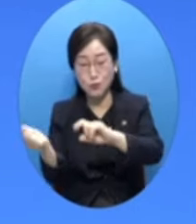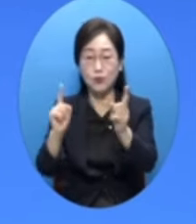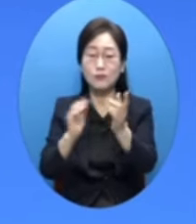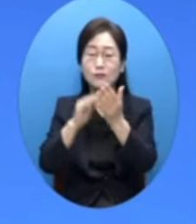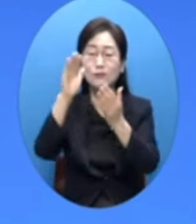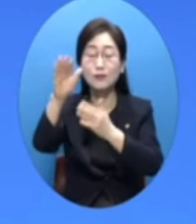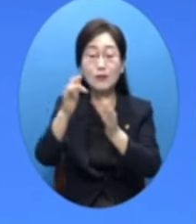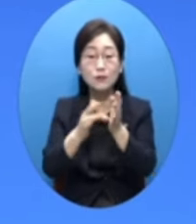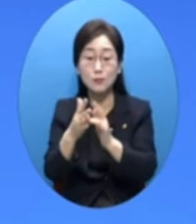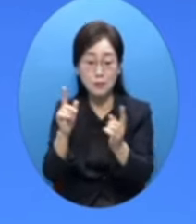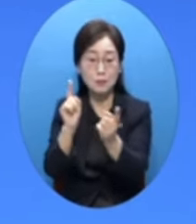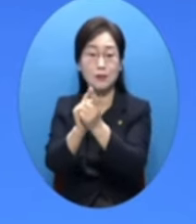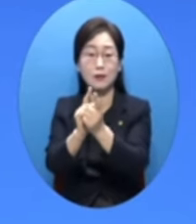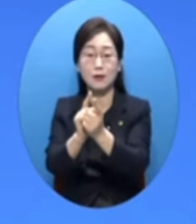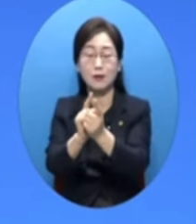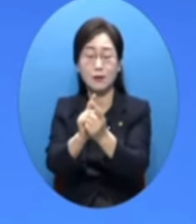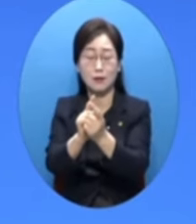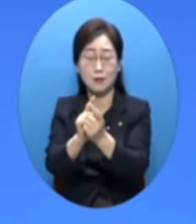저들이